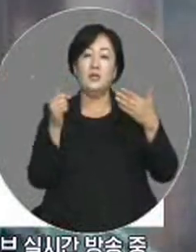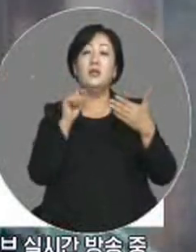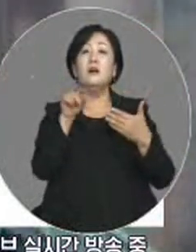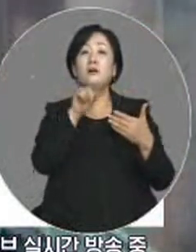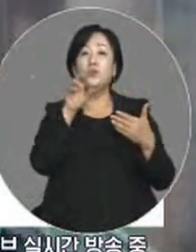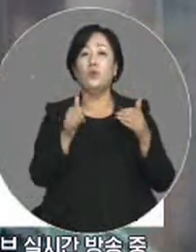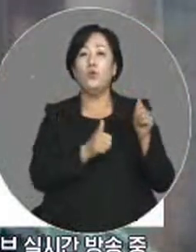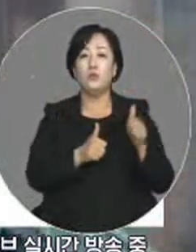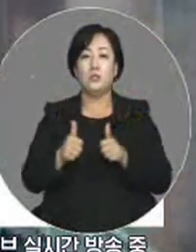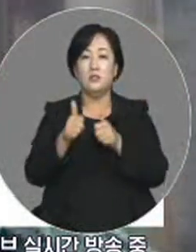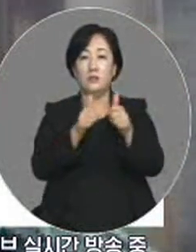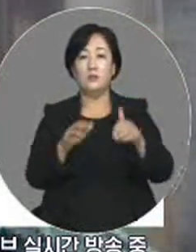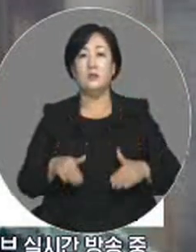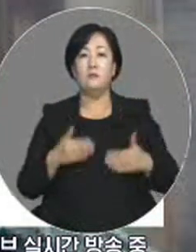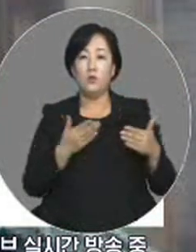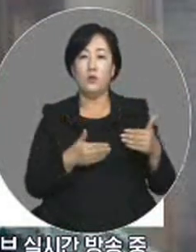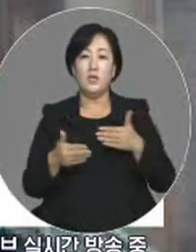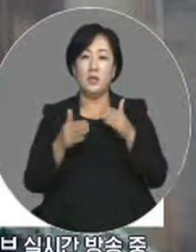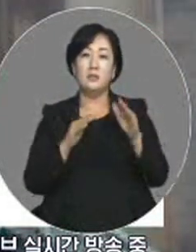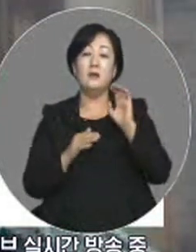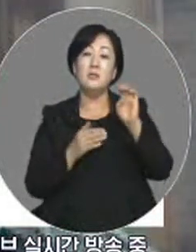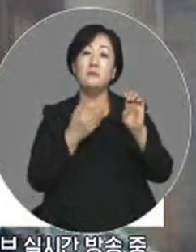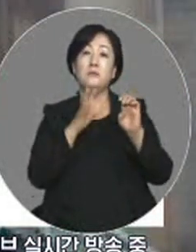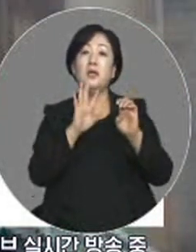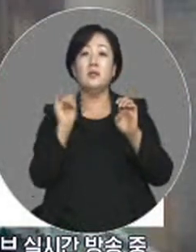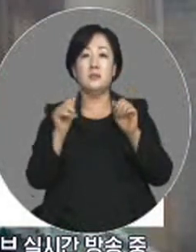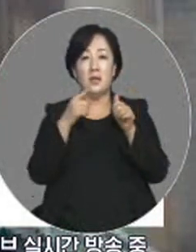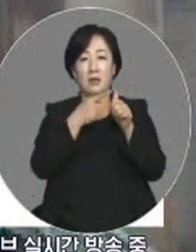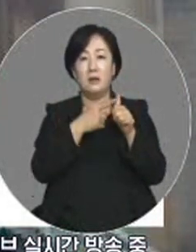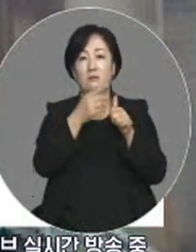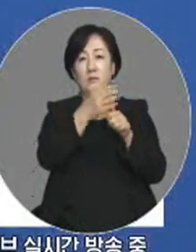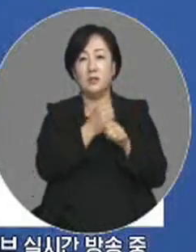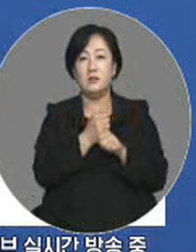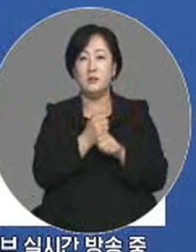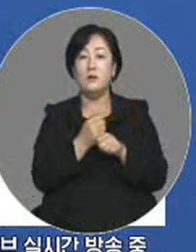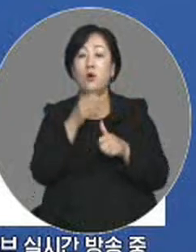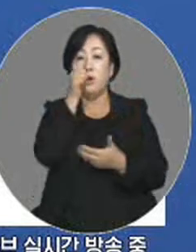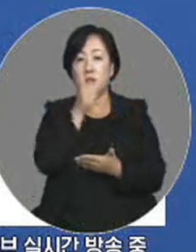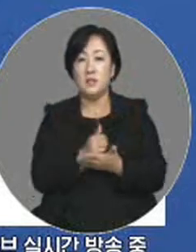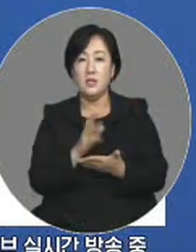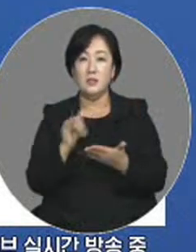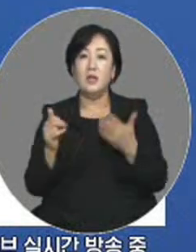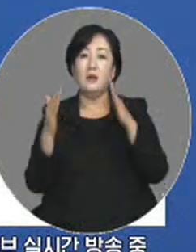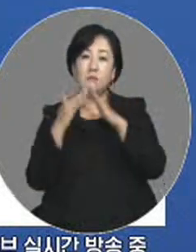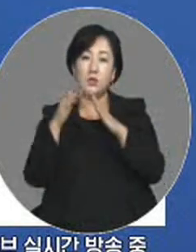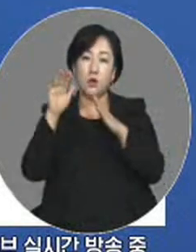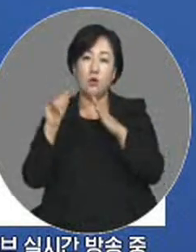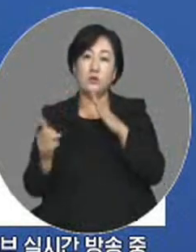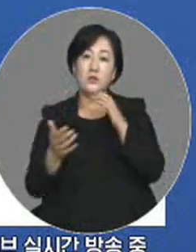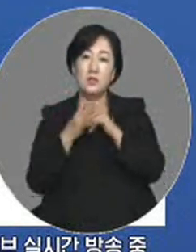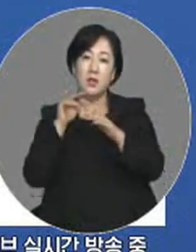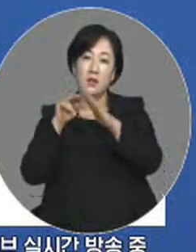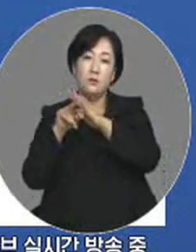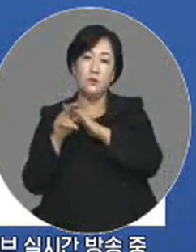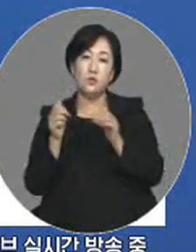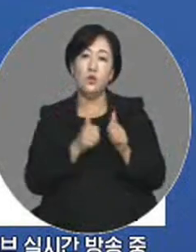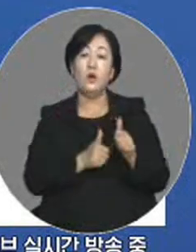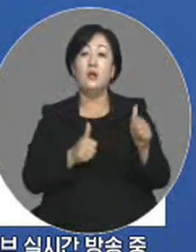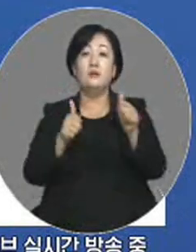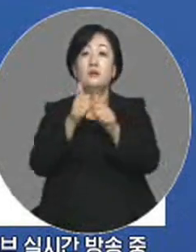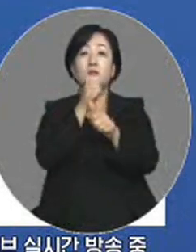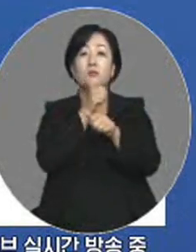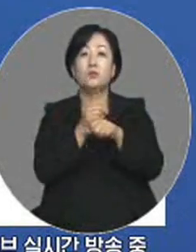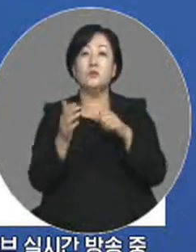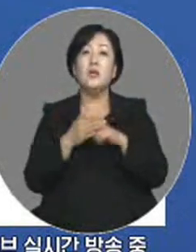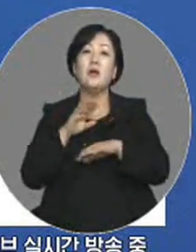끝에 남구의 한 길거리에서 40대 A씨를 붙잡았습니다. 범죄가 발생한 피해자의 주거지에서 용의자 도주 방향 추적 중 도주시